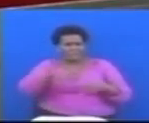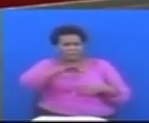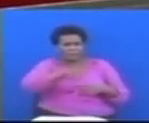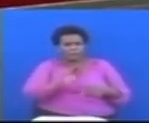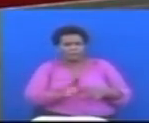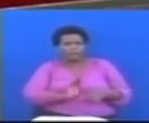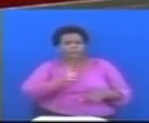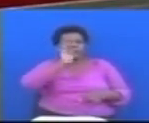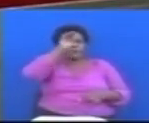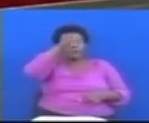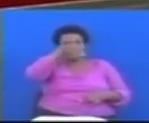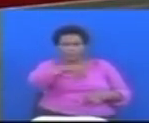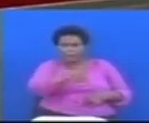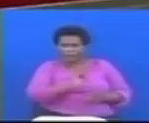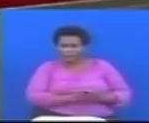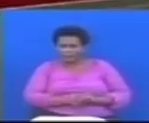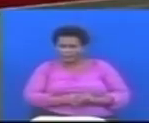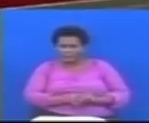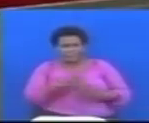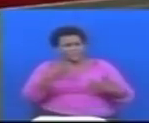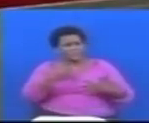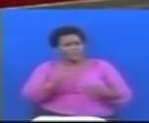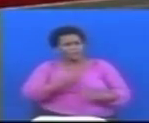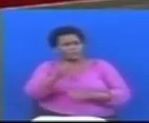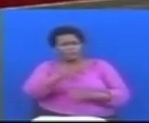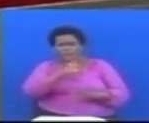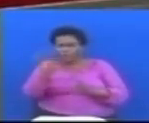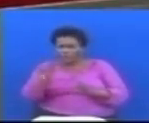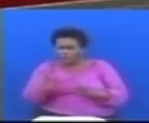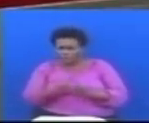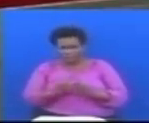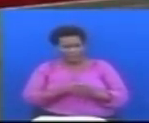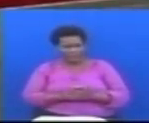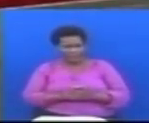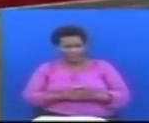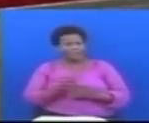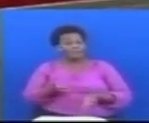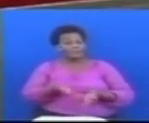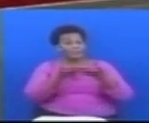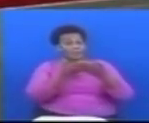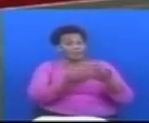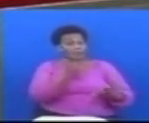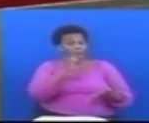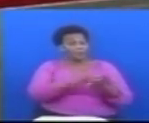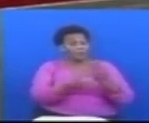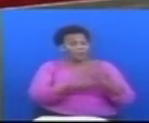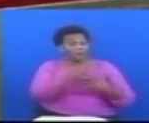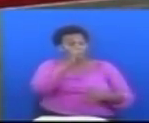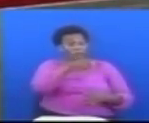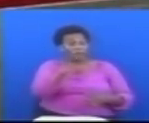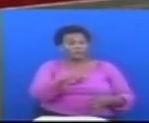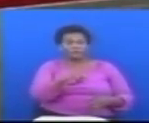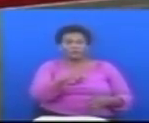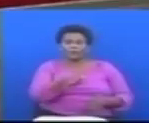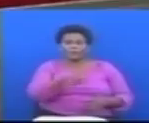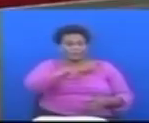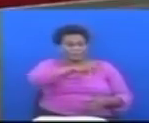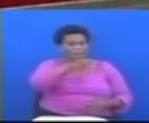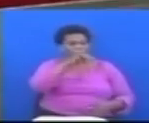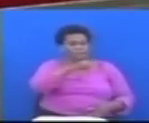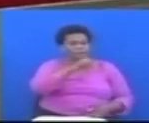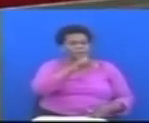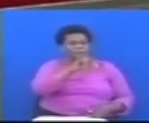Spika, Naibu Spika, zimetusaidia sana. Sasa hivi wananchi wanaotoka Mlimba wanaweza sasa kuja Lupembe, wanakwenda